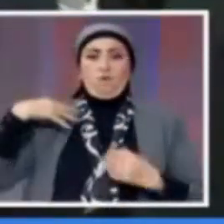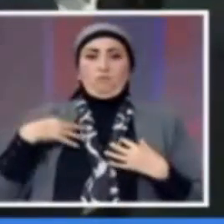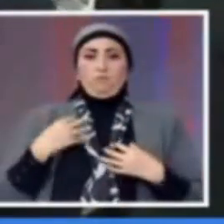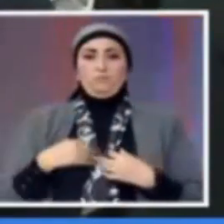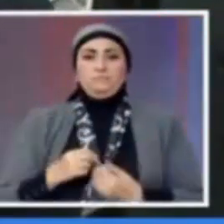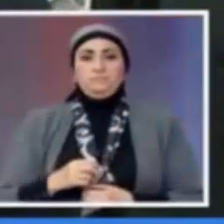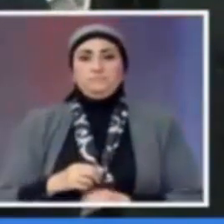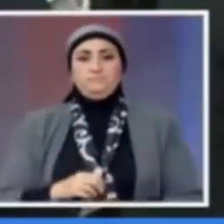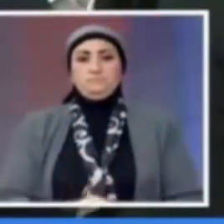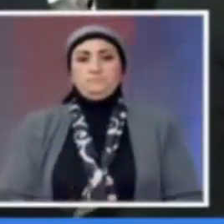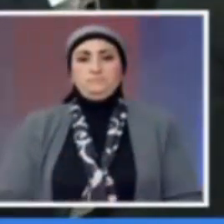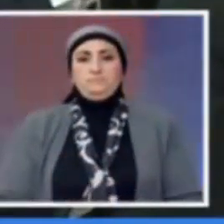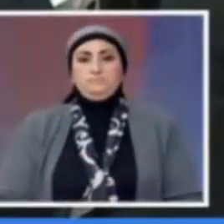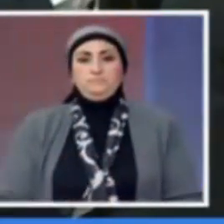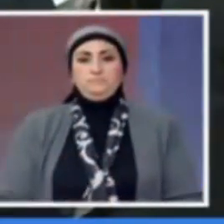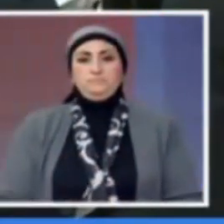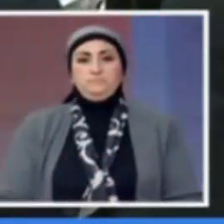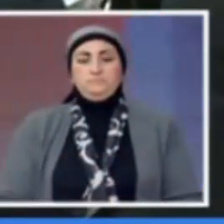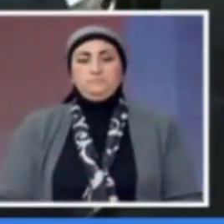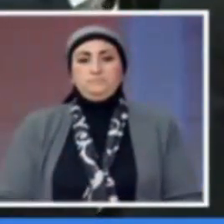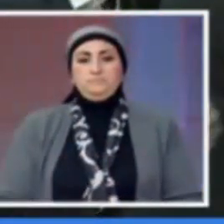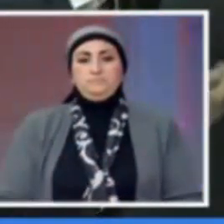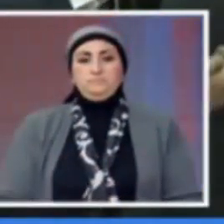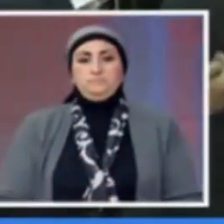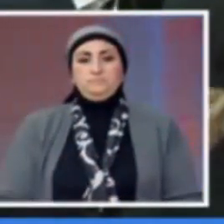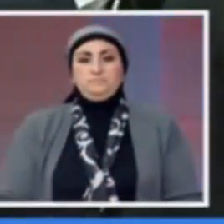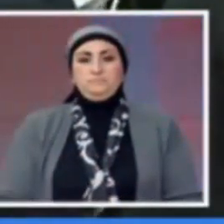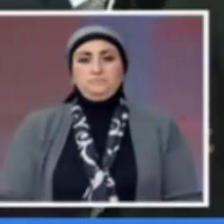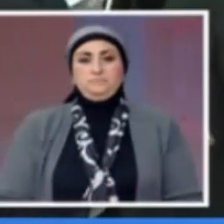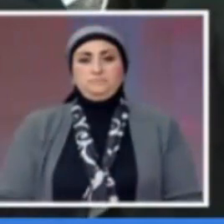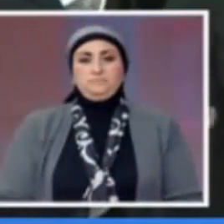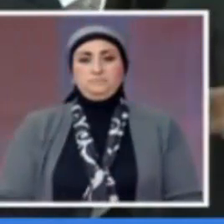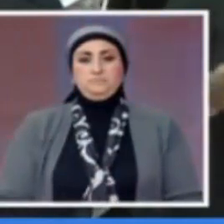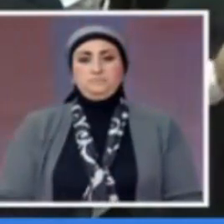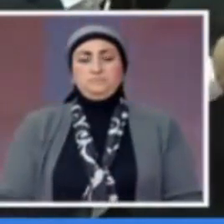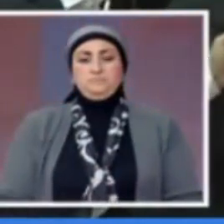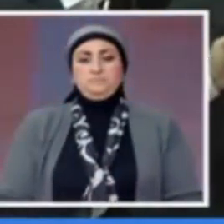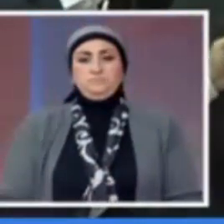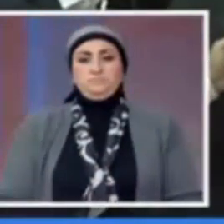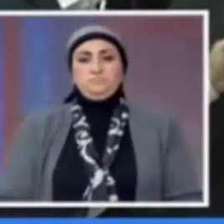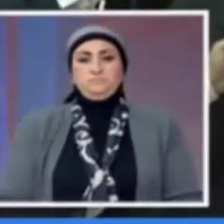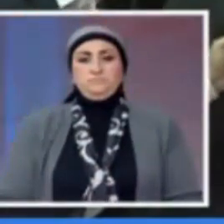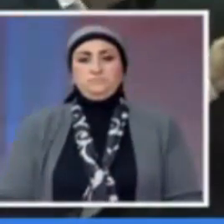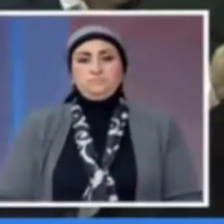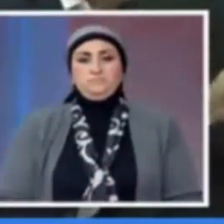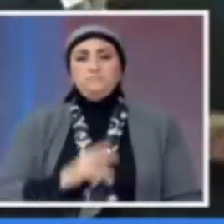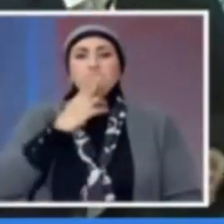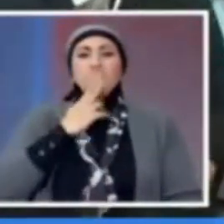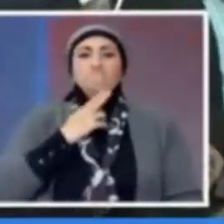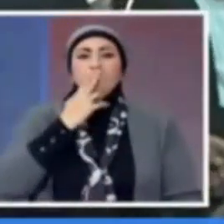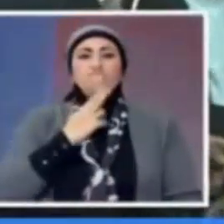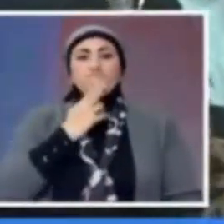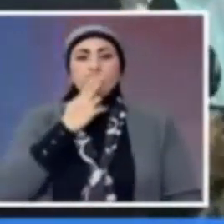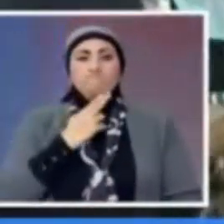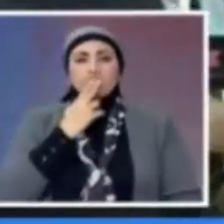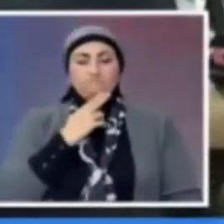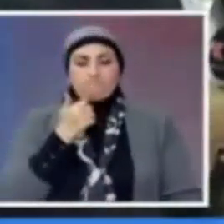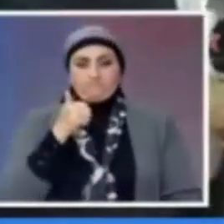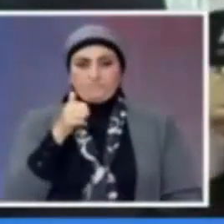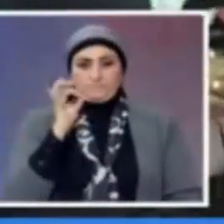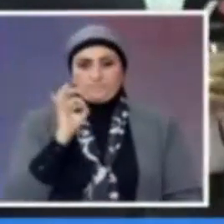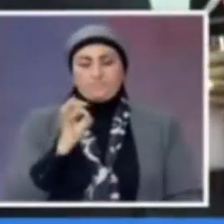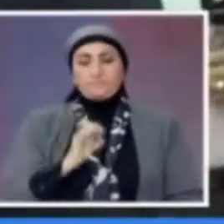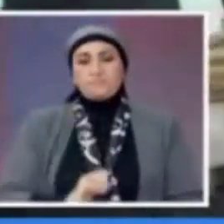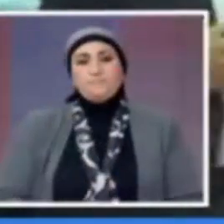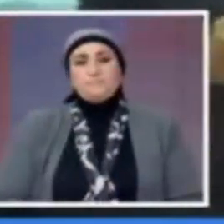نعقم. تمام. إذن عمرو، هذه كانت